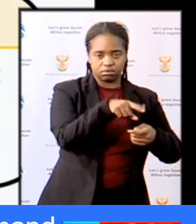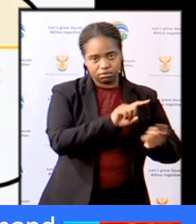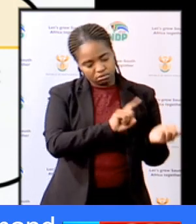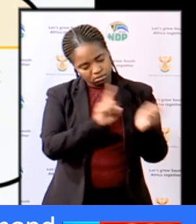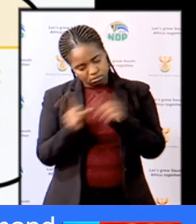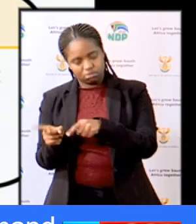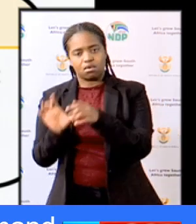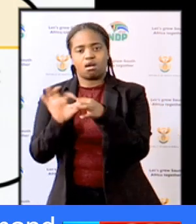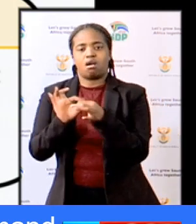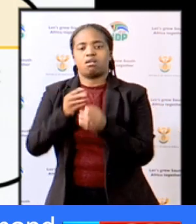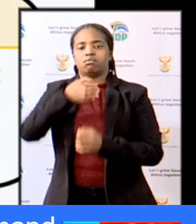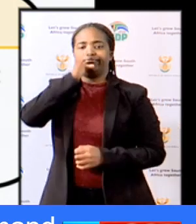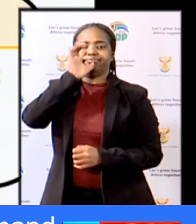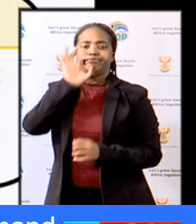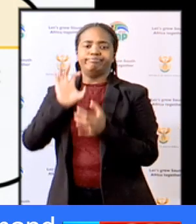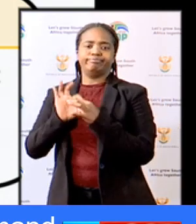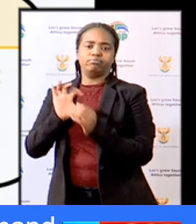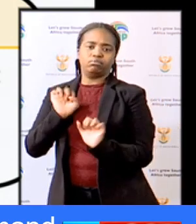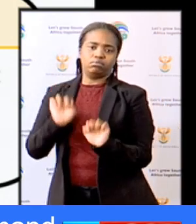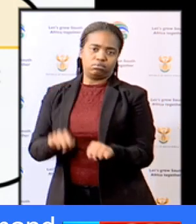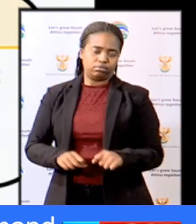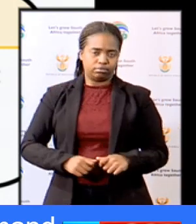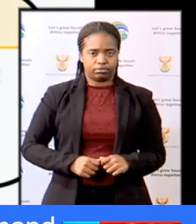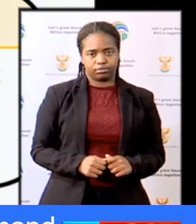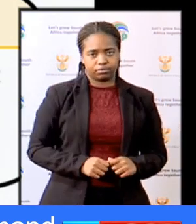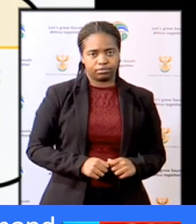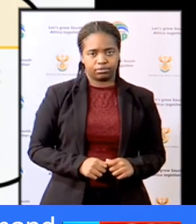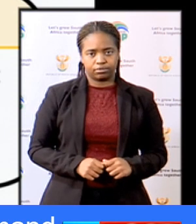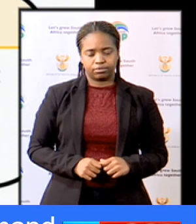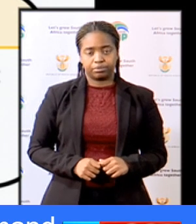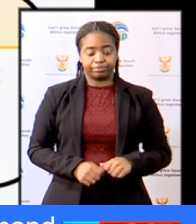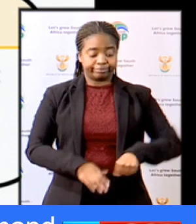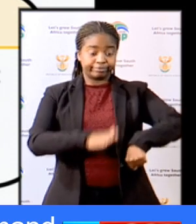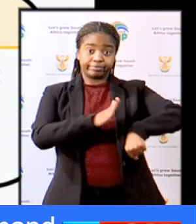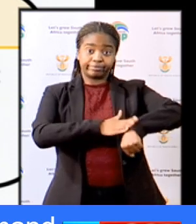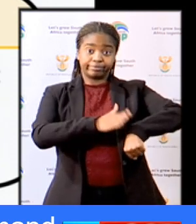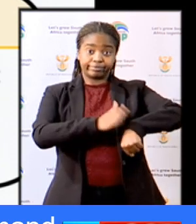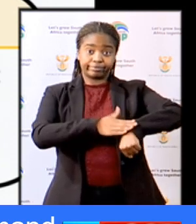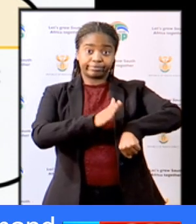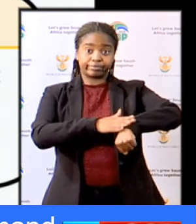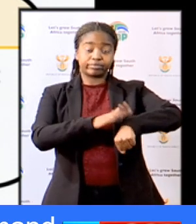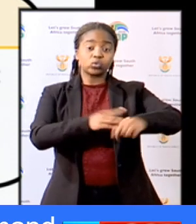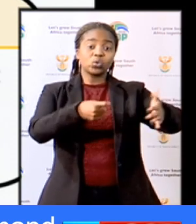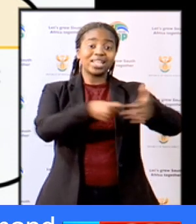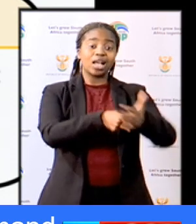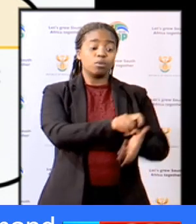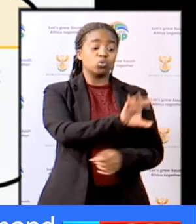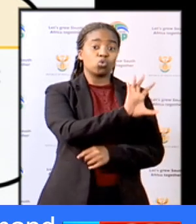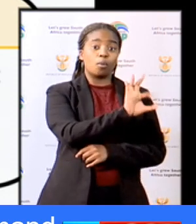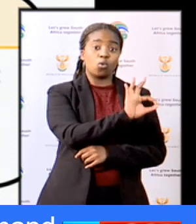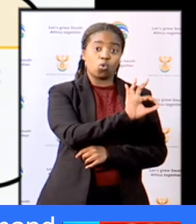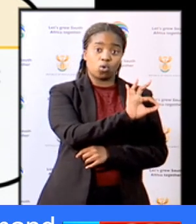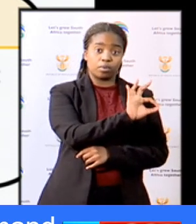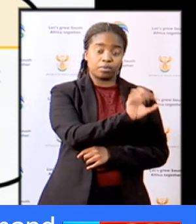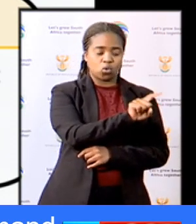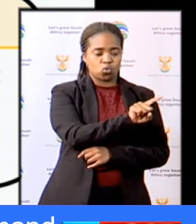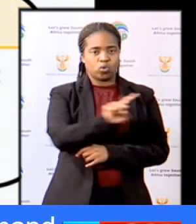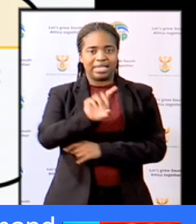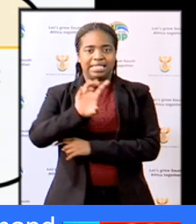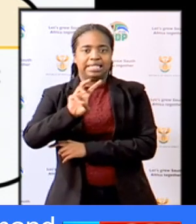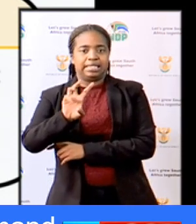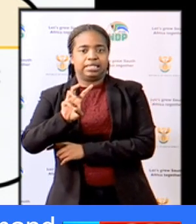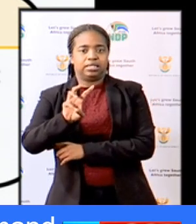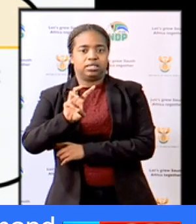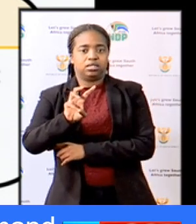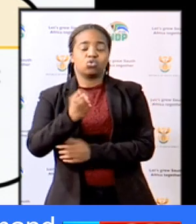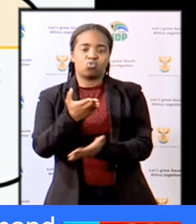ekhaya uyophuzela khona ikhathi kuzoba umsombuluko kuze kube